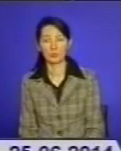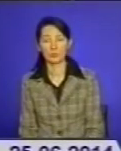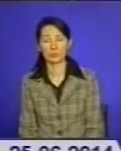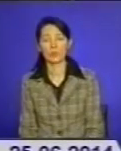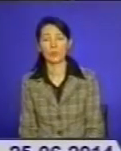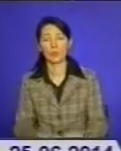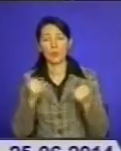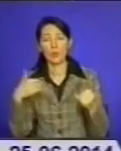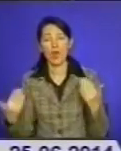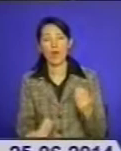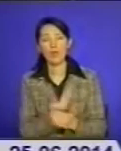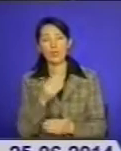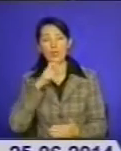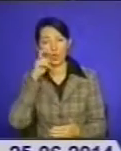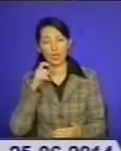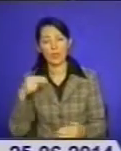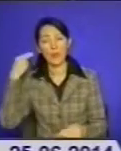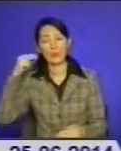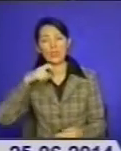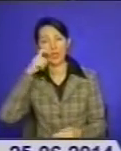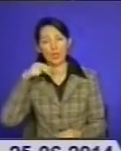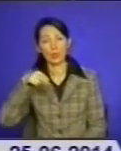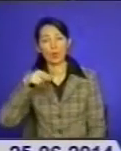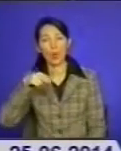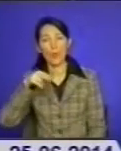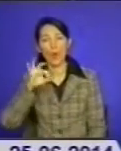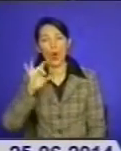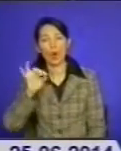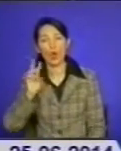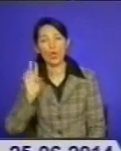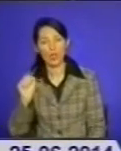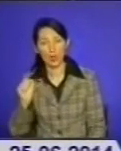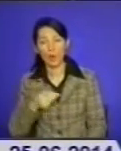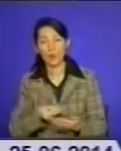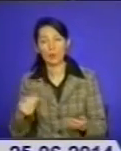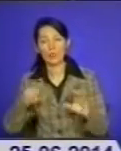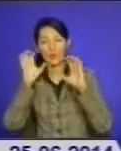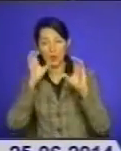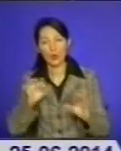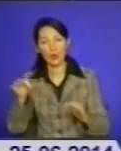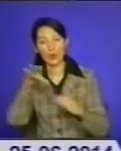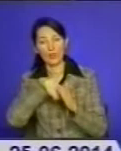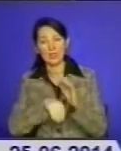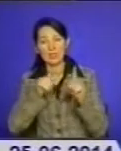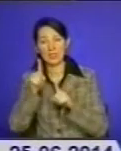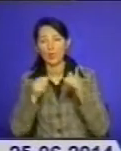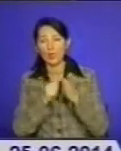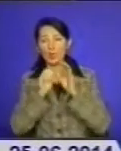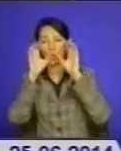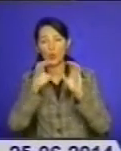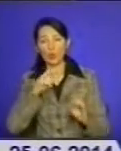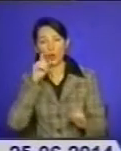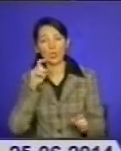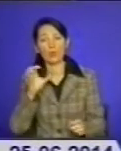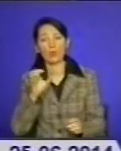І тепер вісті з України. Президент України Петро Порошенко підписав закон про внесення змін до закону України про соціальний і